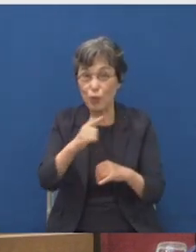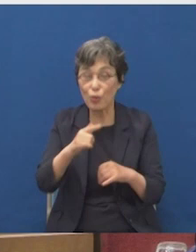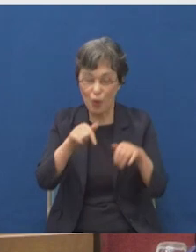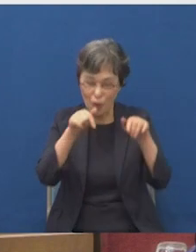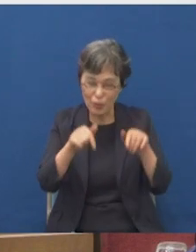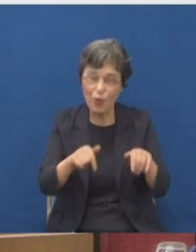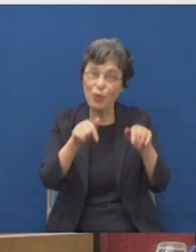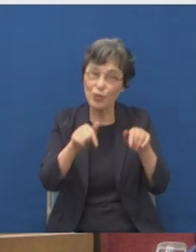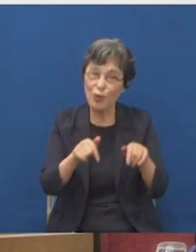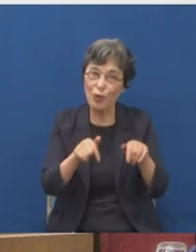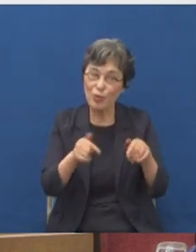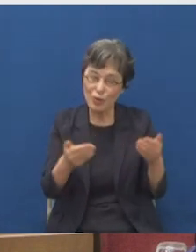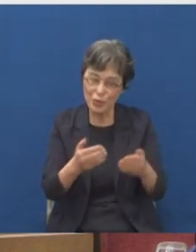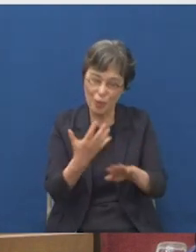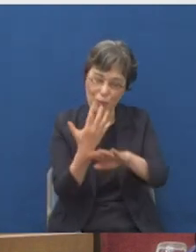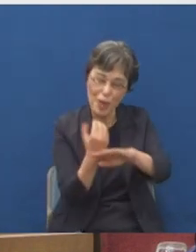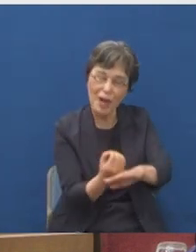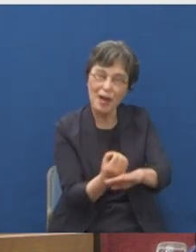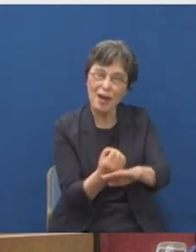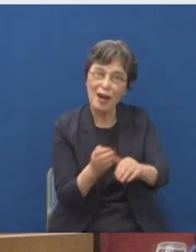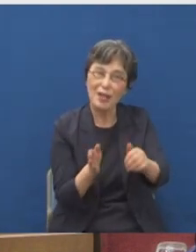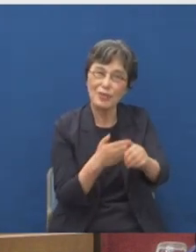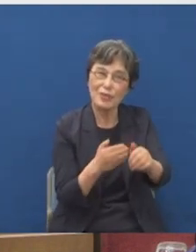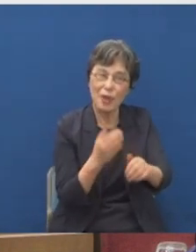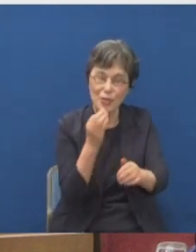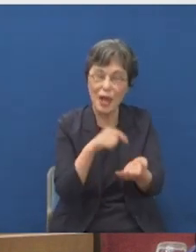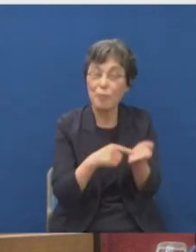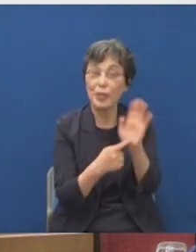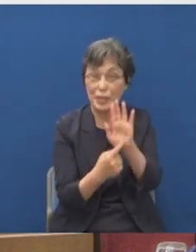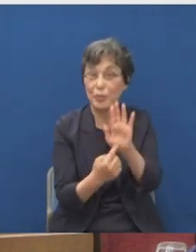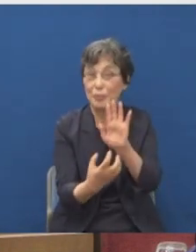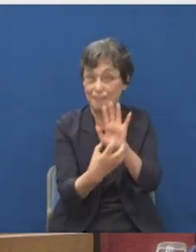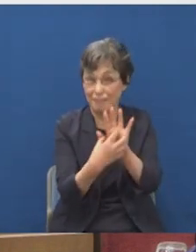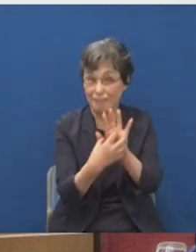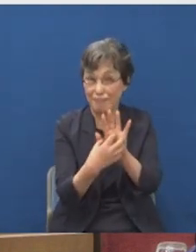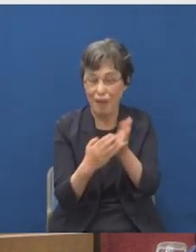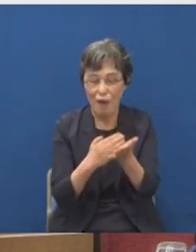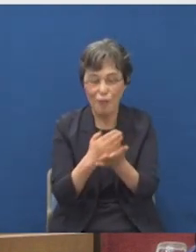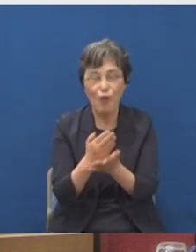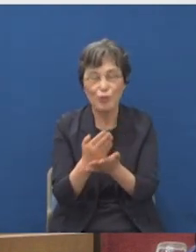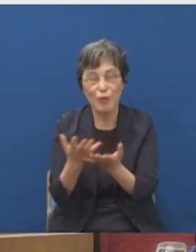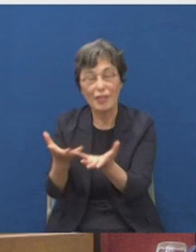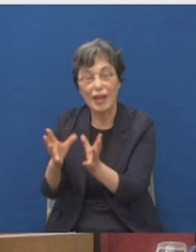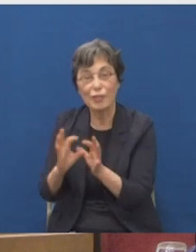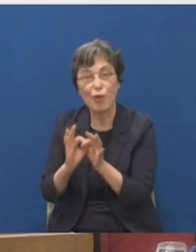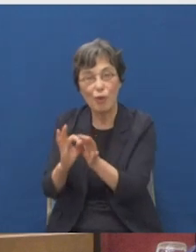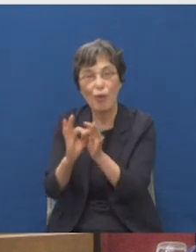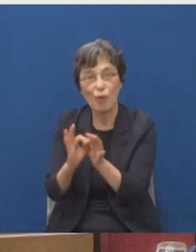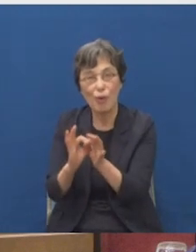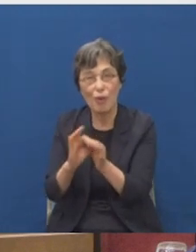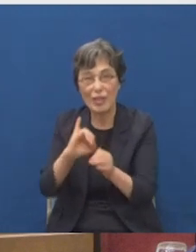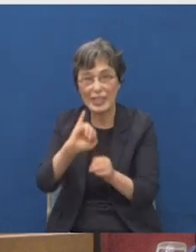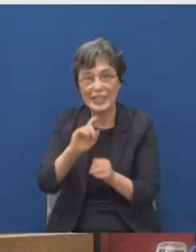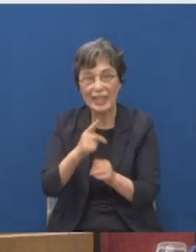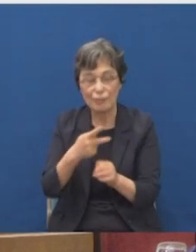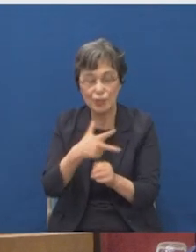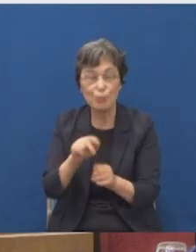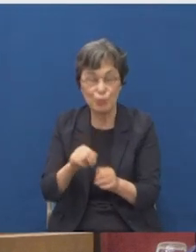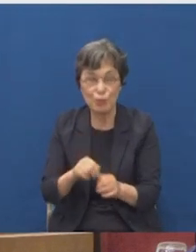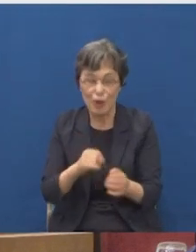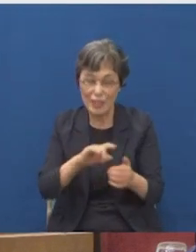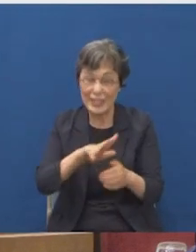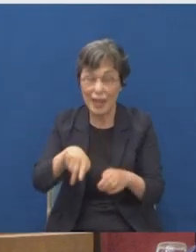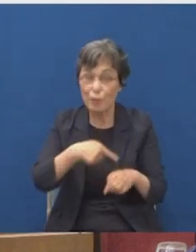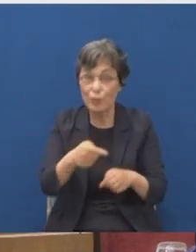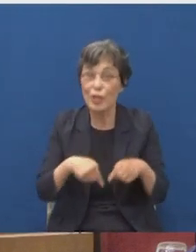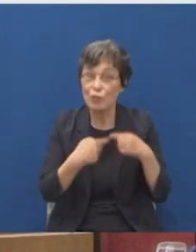での就職定着促進に向けた予算を計上しております。業種別団体と連携し、インターンシップを通じた市内就職